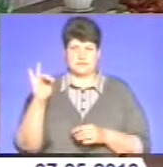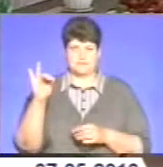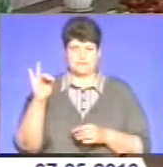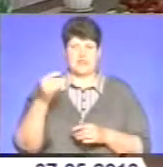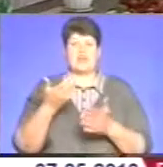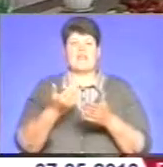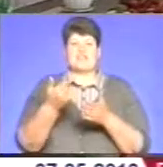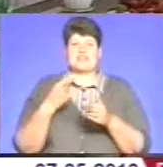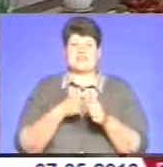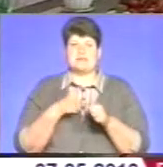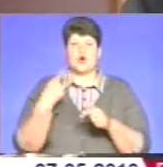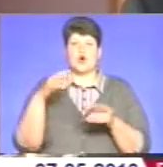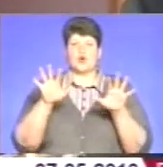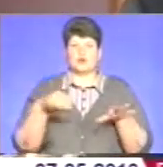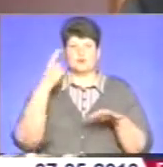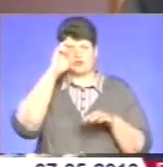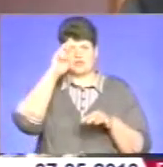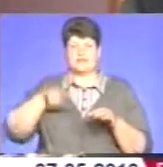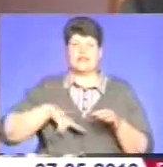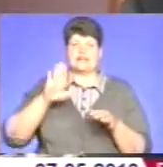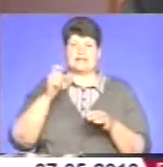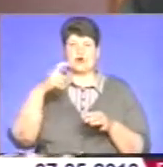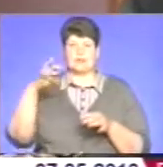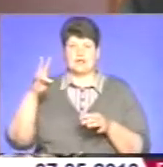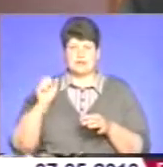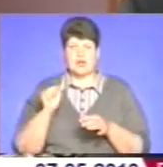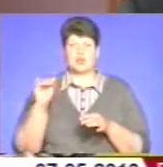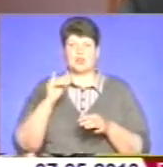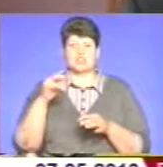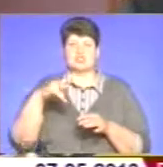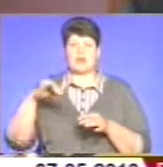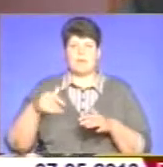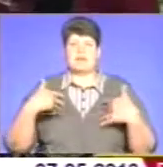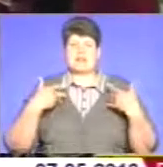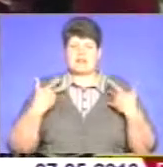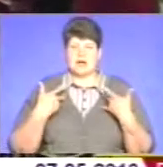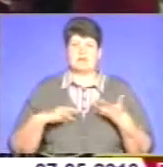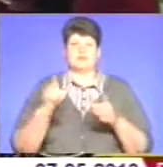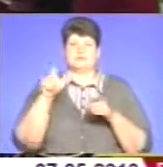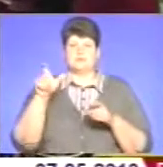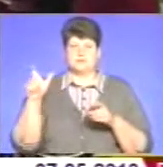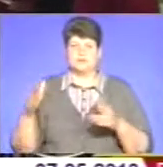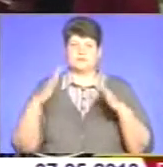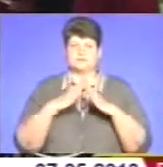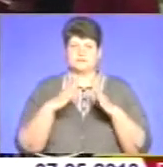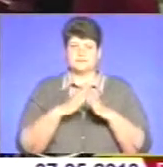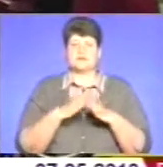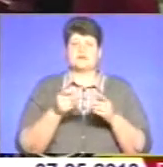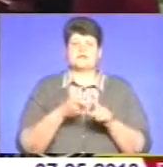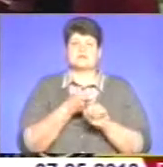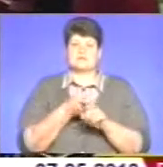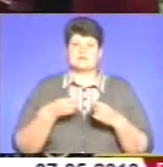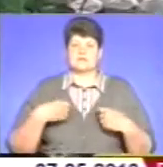Від імені голови облдержадміністрації Валентина Хоптяна Юрій Жаліховський привітав підопічних установи з нагоди свята. Побажав їм здоров'я